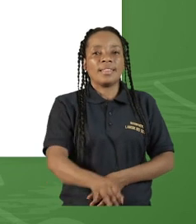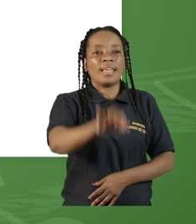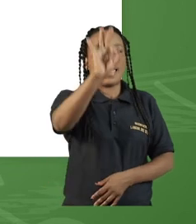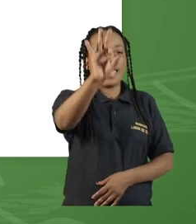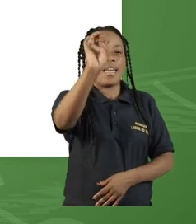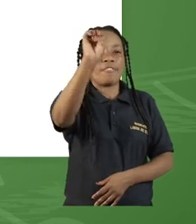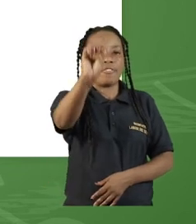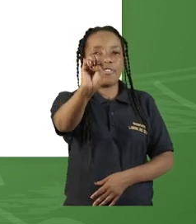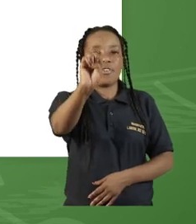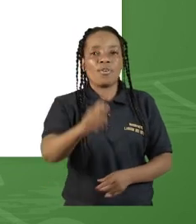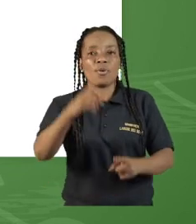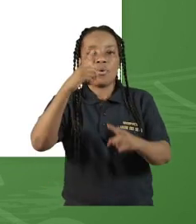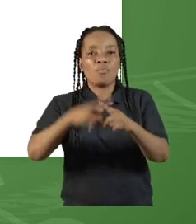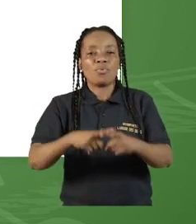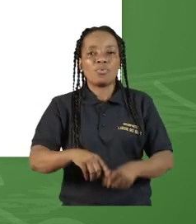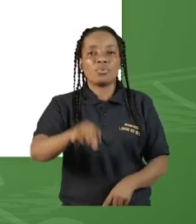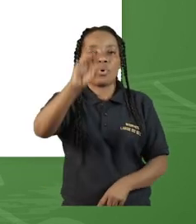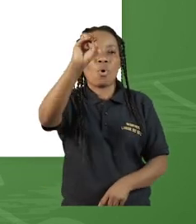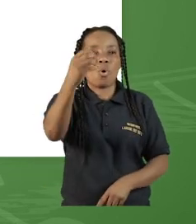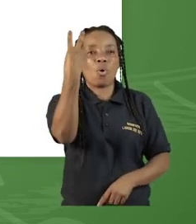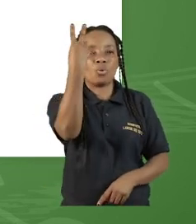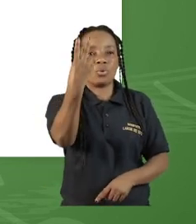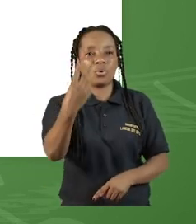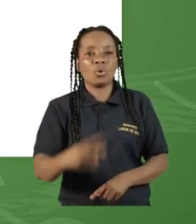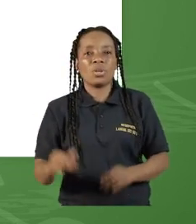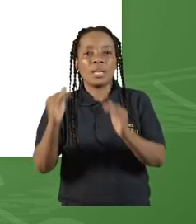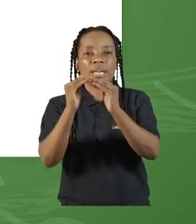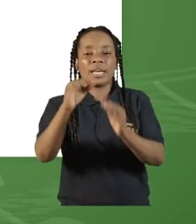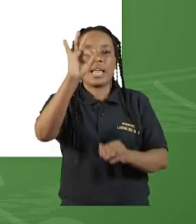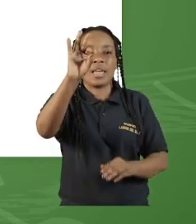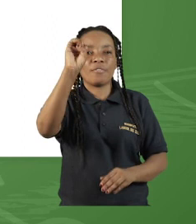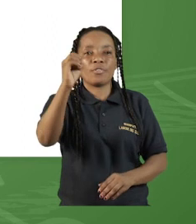plus O2 donne Fe3O4.